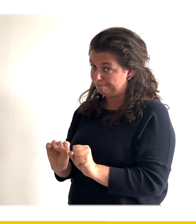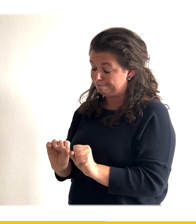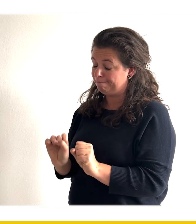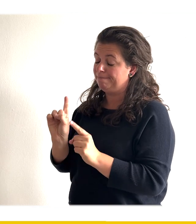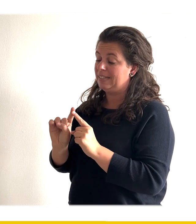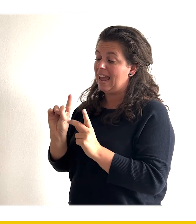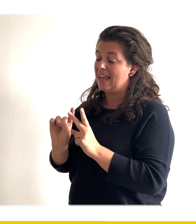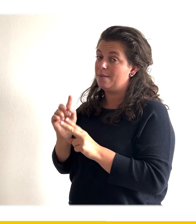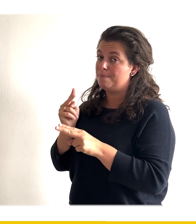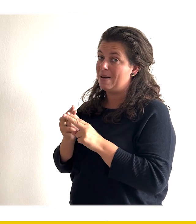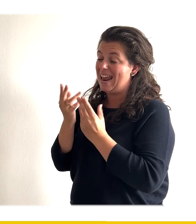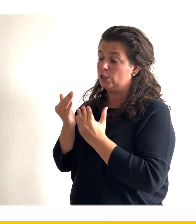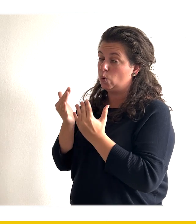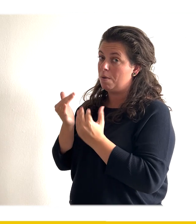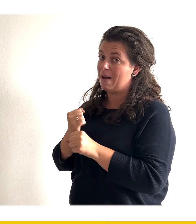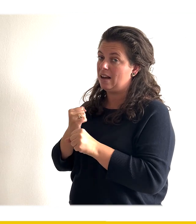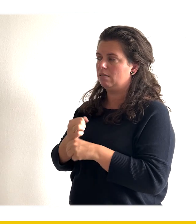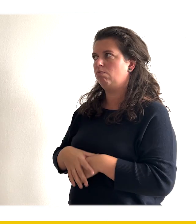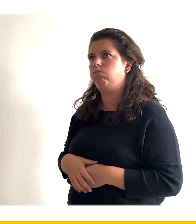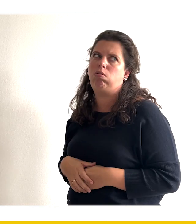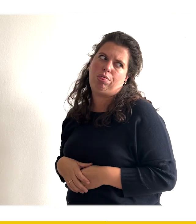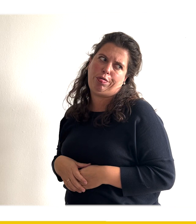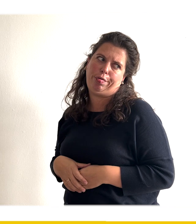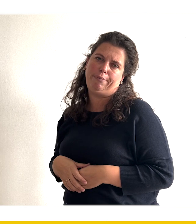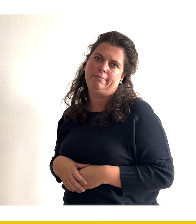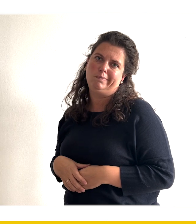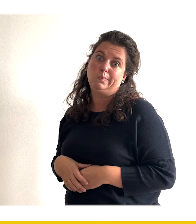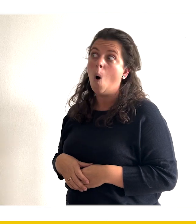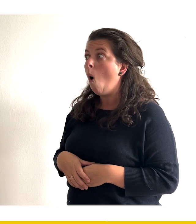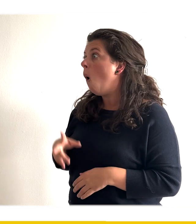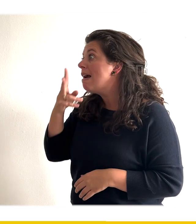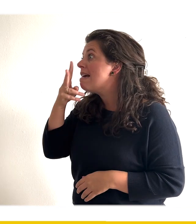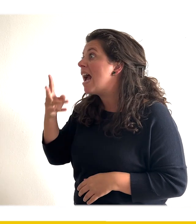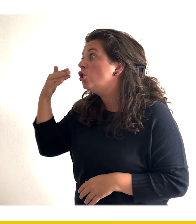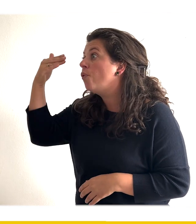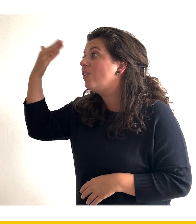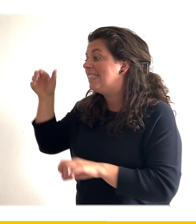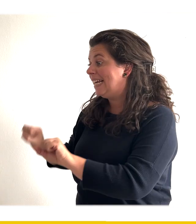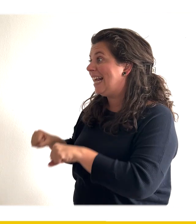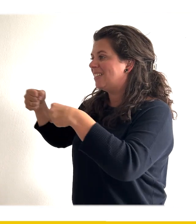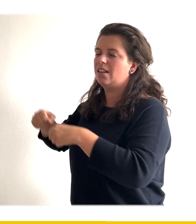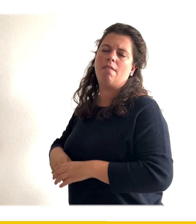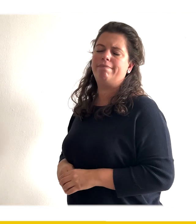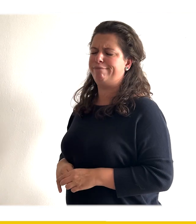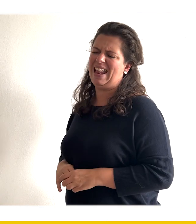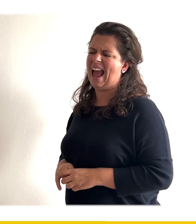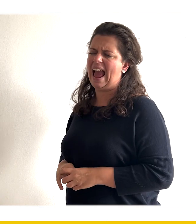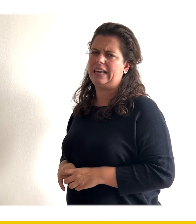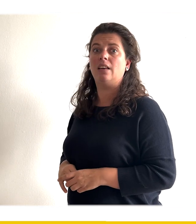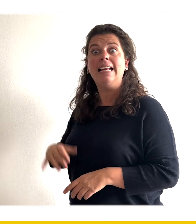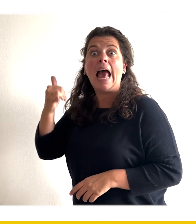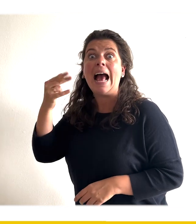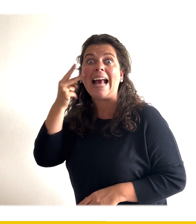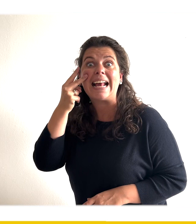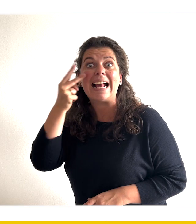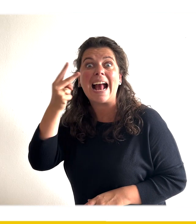maken. Eww. Hey, Sophie, de kist! Ja, dag. Dat trap ik echt niet in, Olly. Nee, echt! De kist, de kist, de